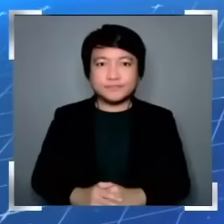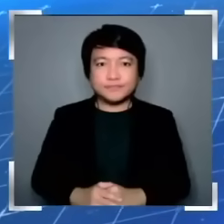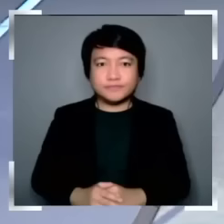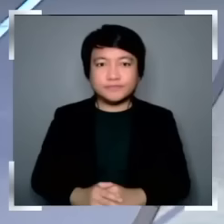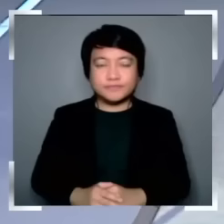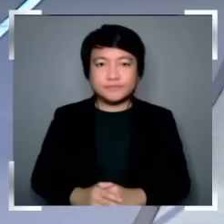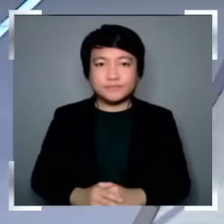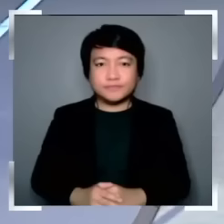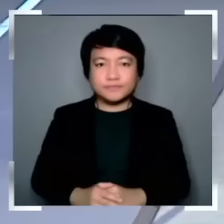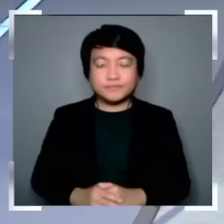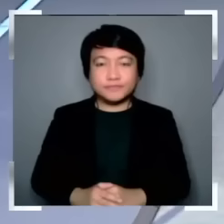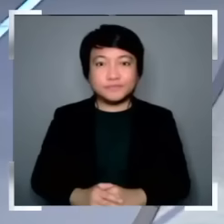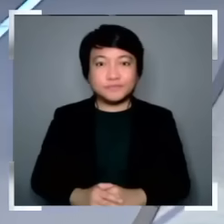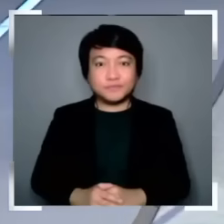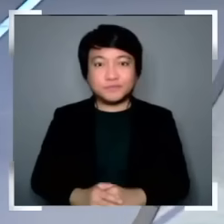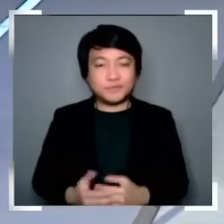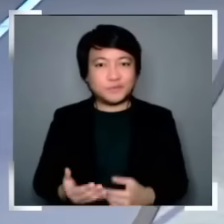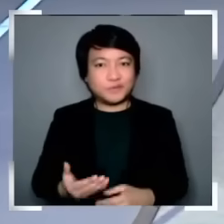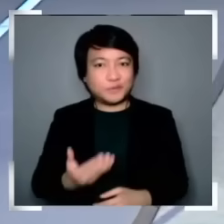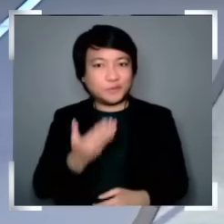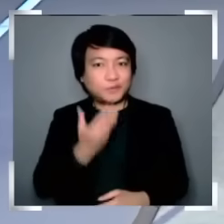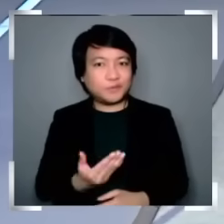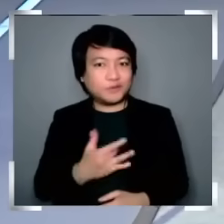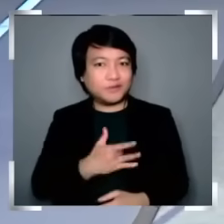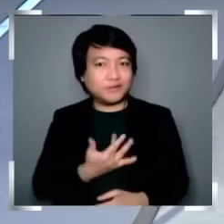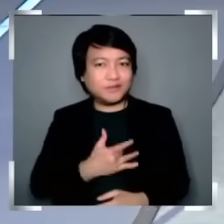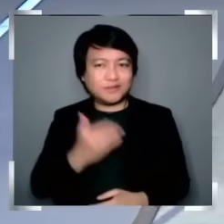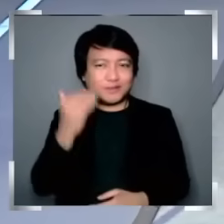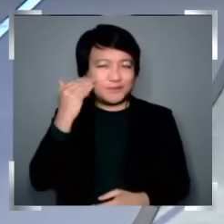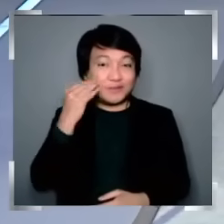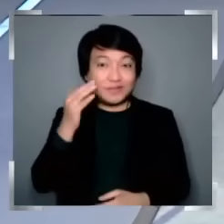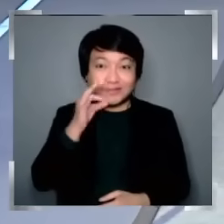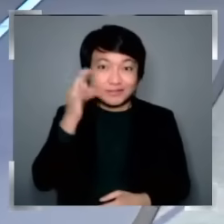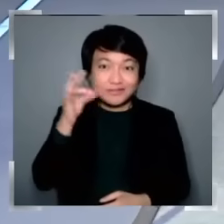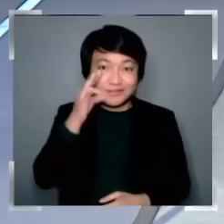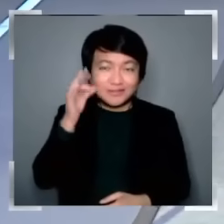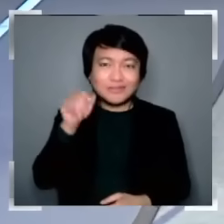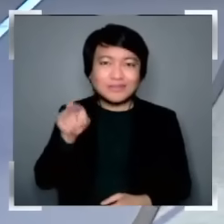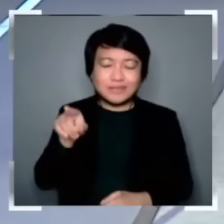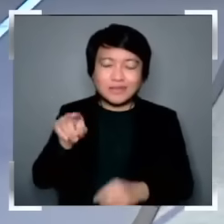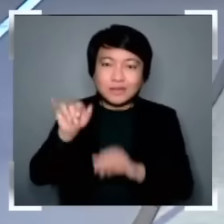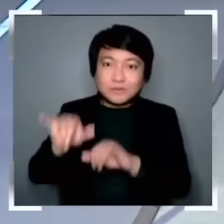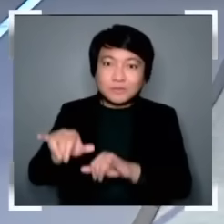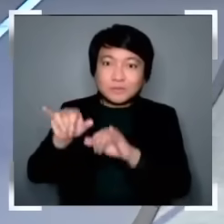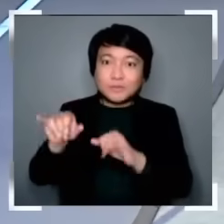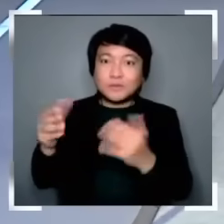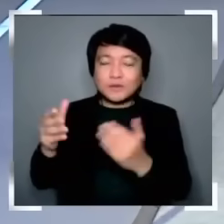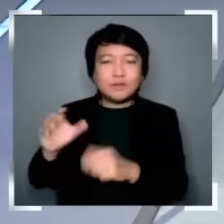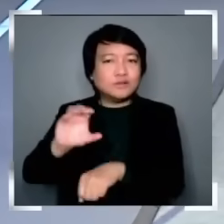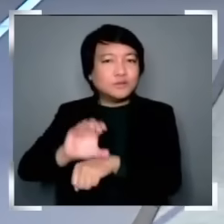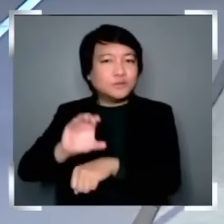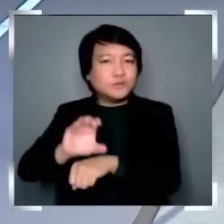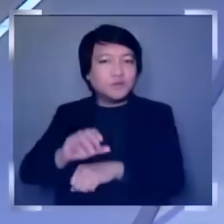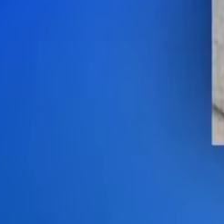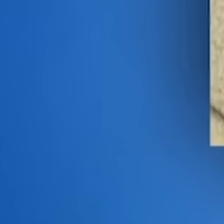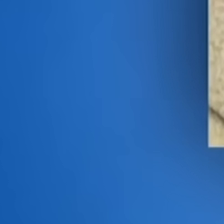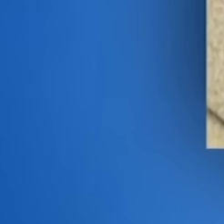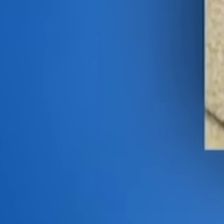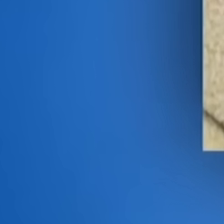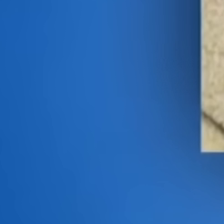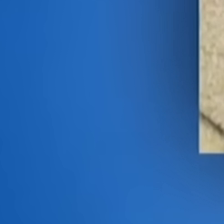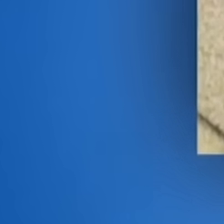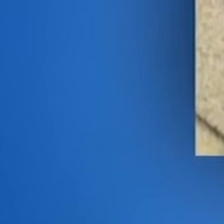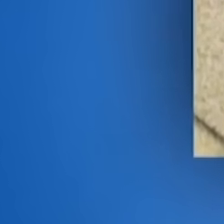Good vibes ang dala ng pusang sa simbahan na Katambay. Nahuli kang pa nga siya sa gitna ng